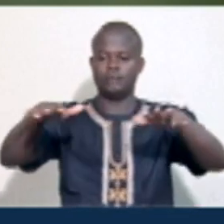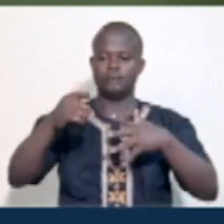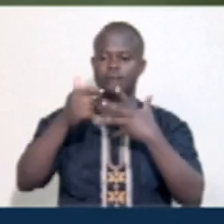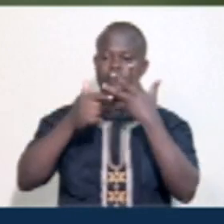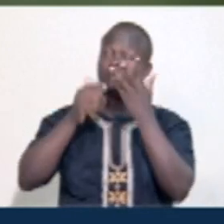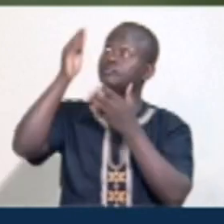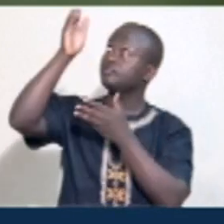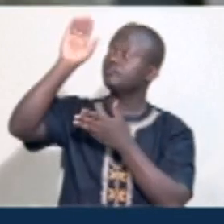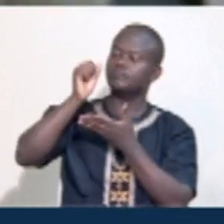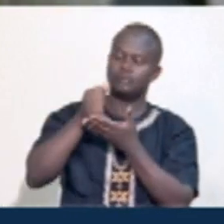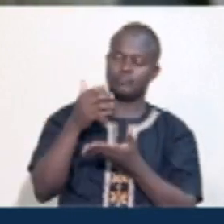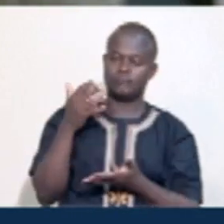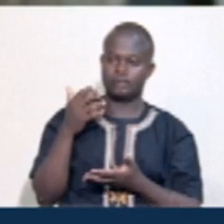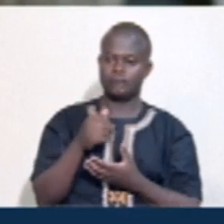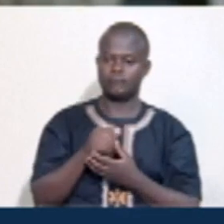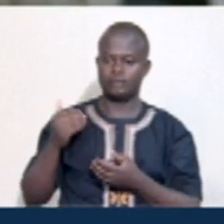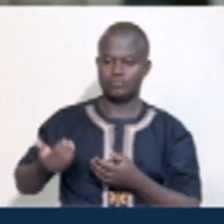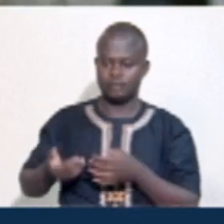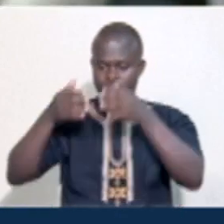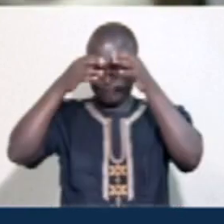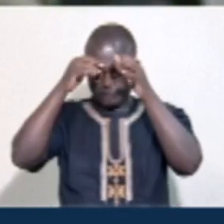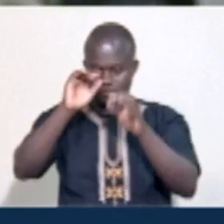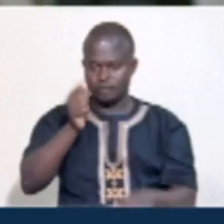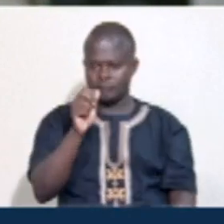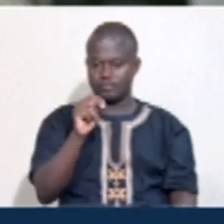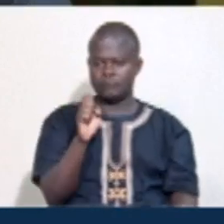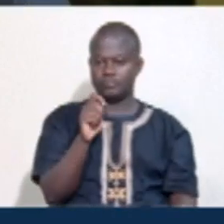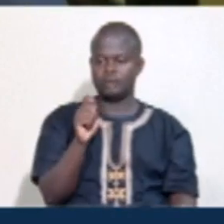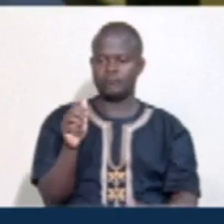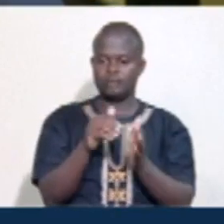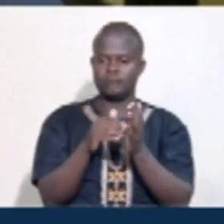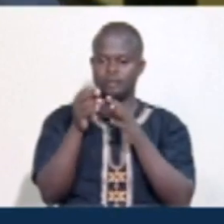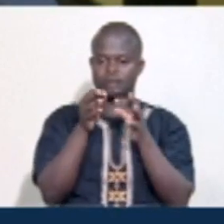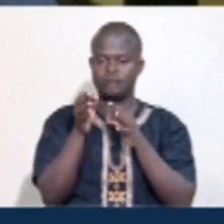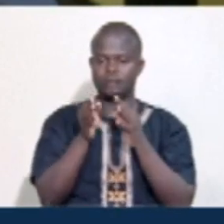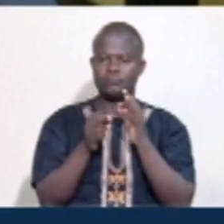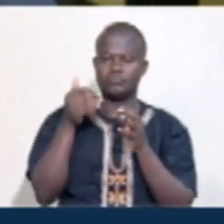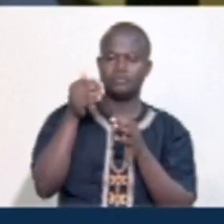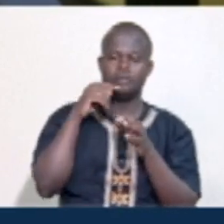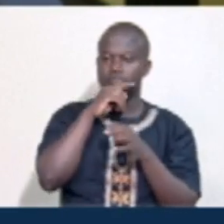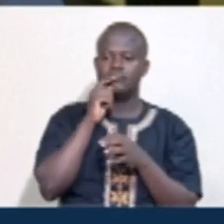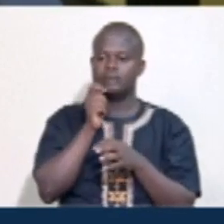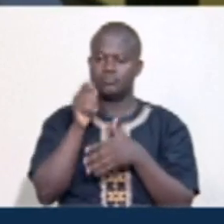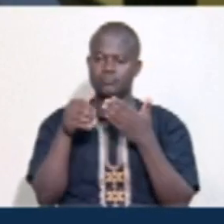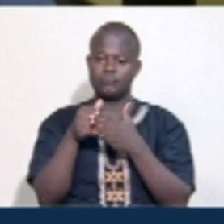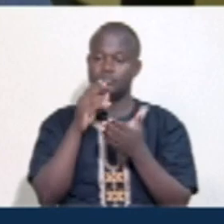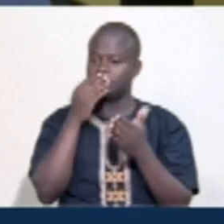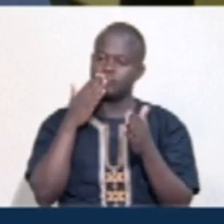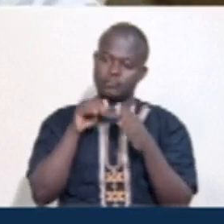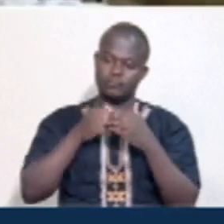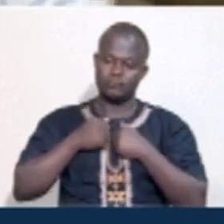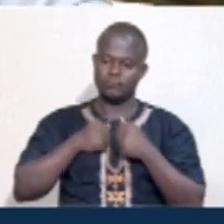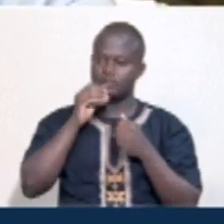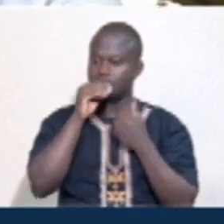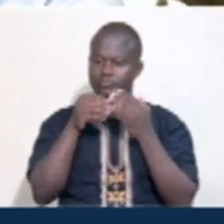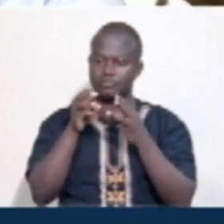godly values. Madamu wa Perezida wa Repubulika Jeannette Kagame kandi yongeye kugaruka kubirirwa ku mbuga nkoranyambaga basebye u Rwanda